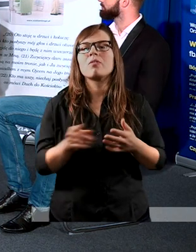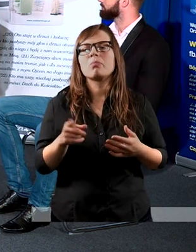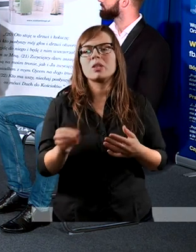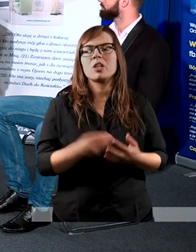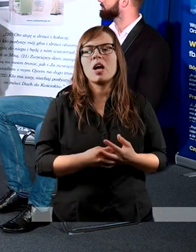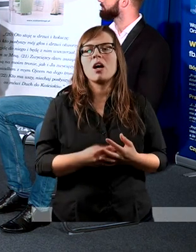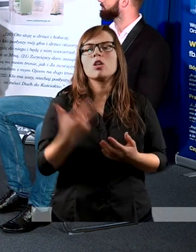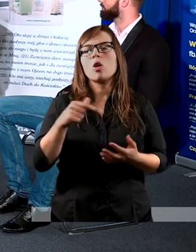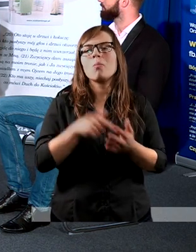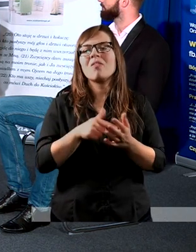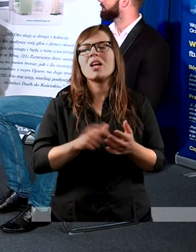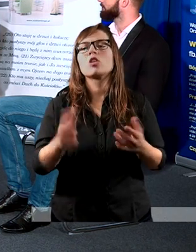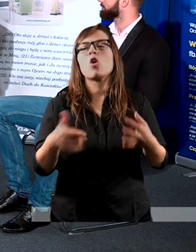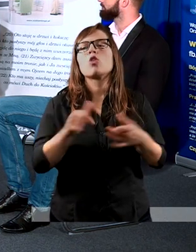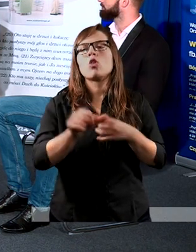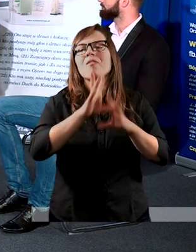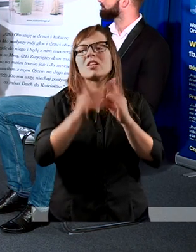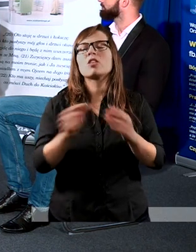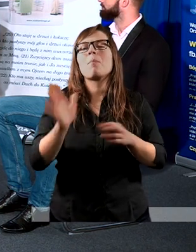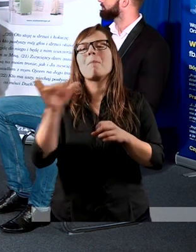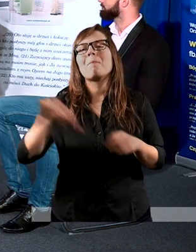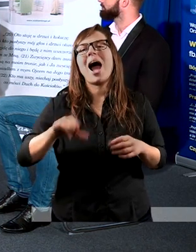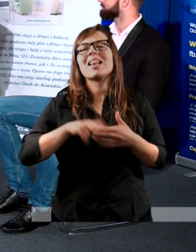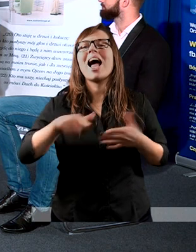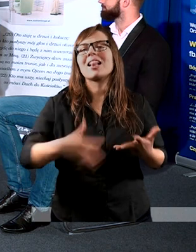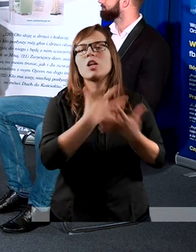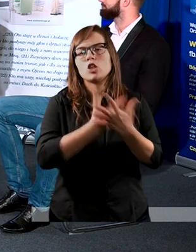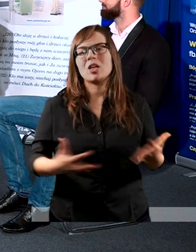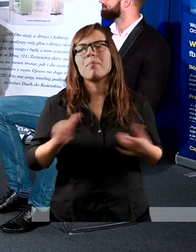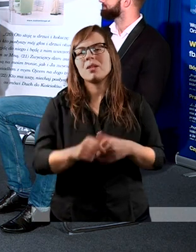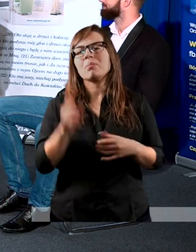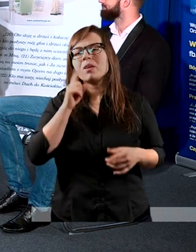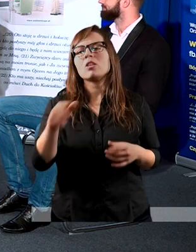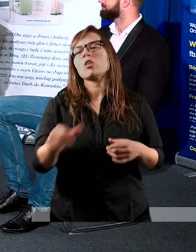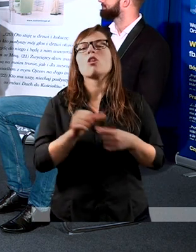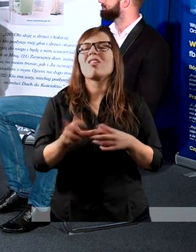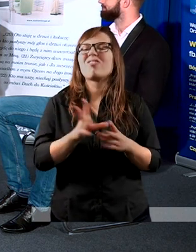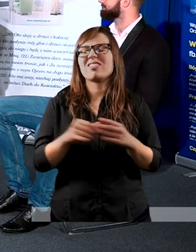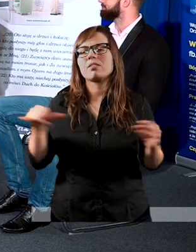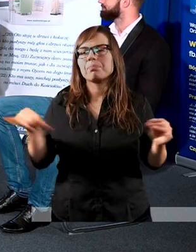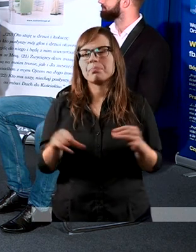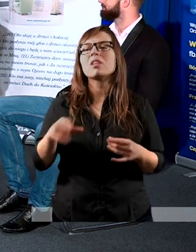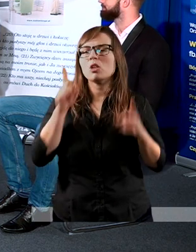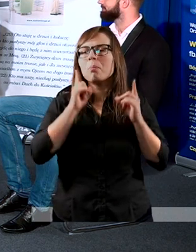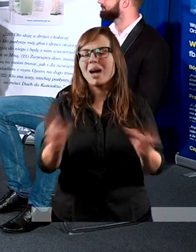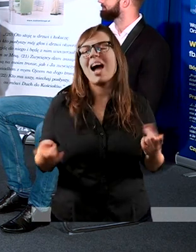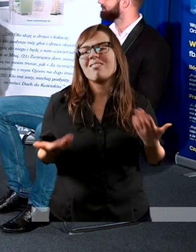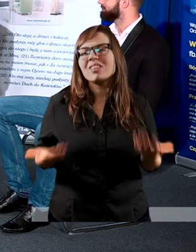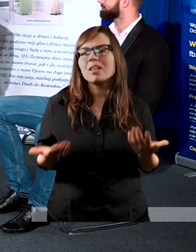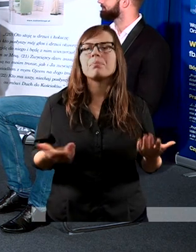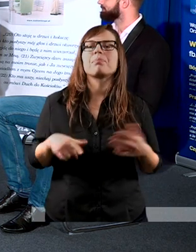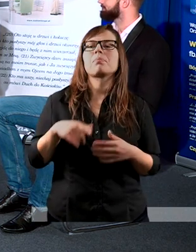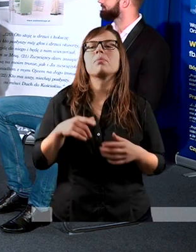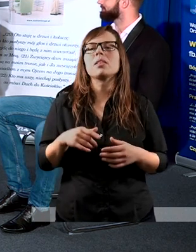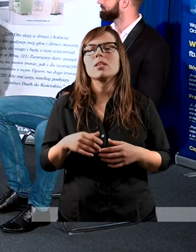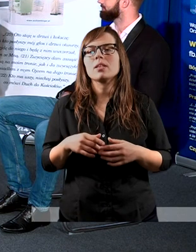sukces? No bo właściwie cóż to jest tu wszystko, marność na tej ziemi? Prawdziwy sukces jest tam. A to prawda. Teraz pytanie, jak się